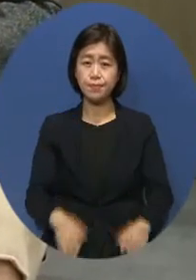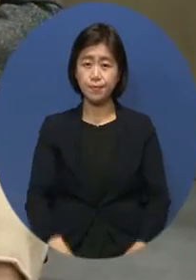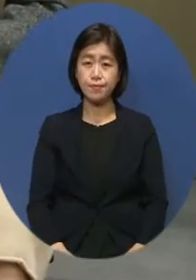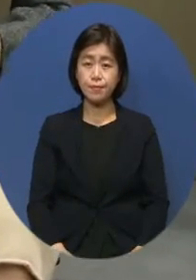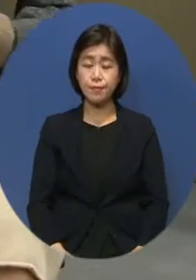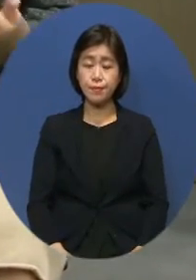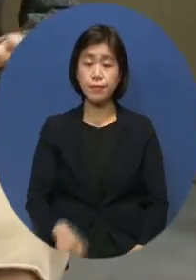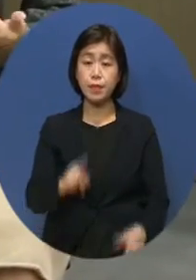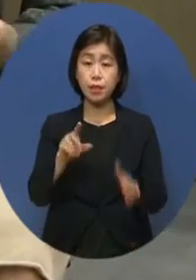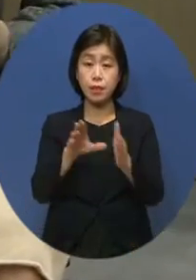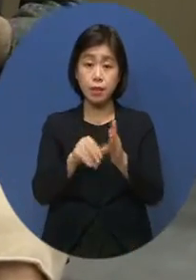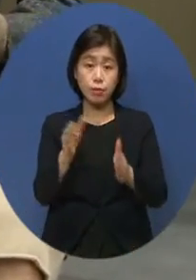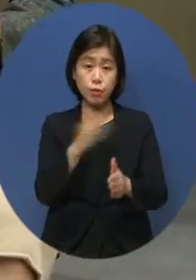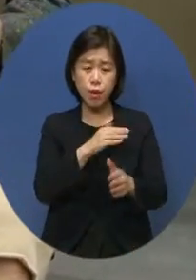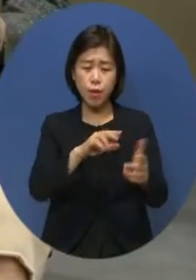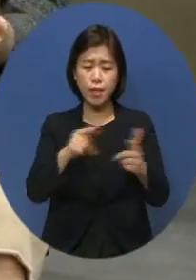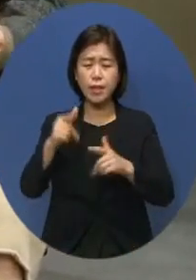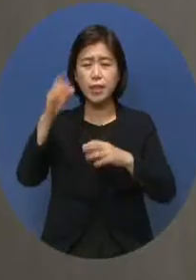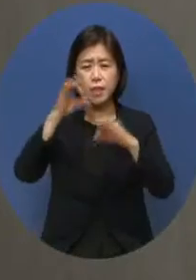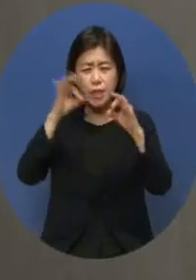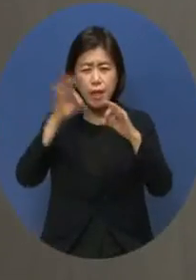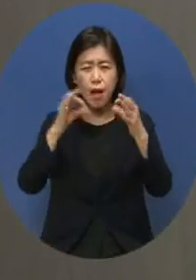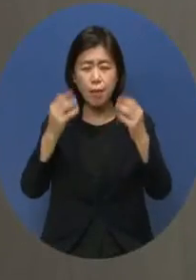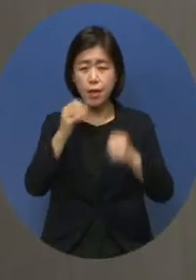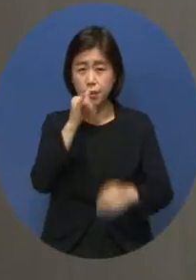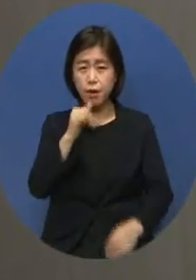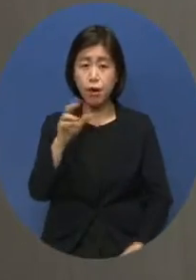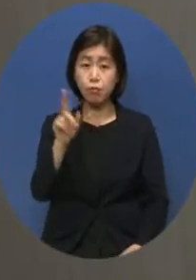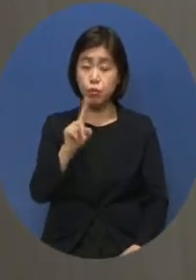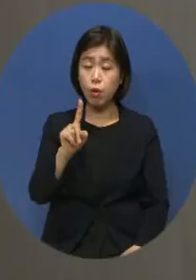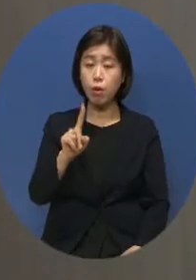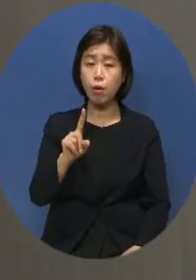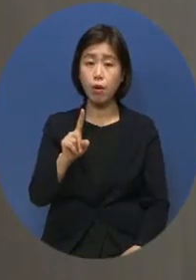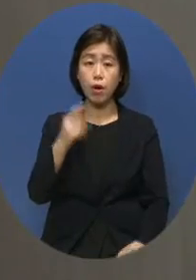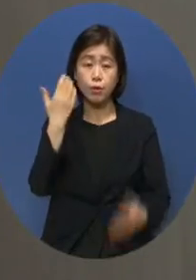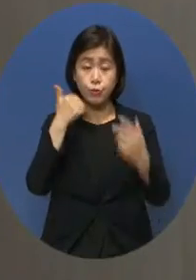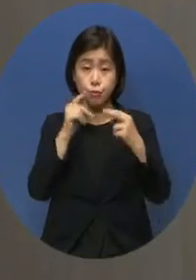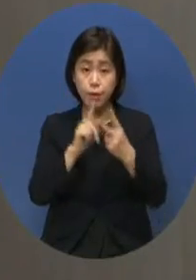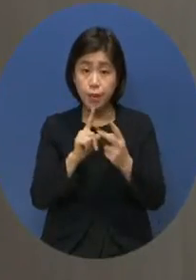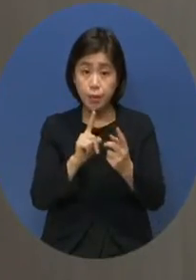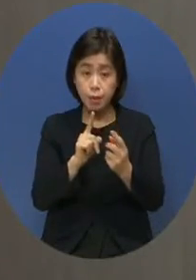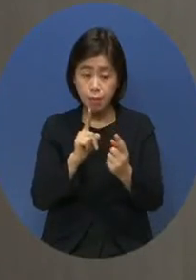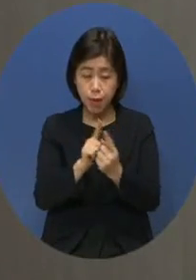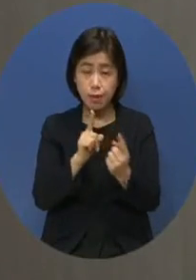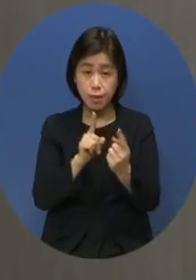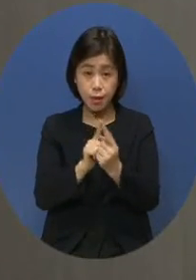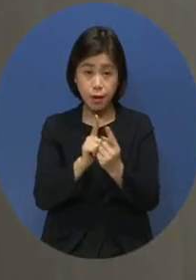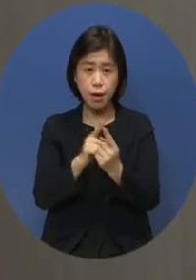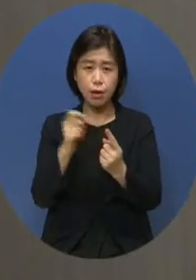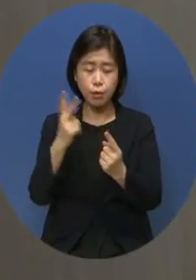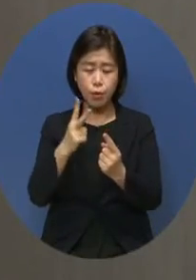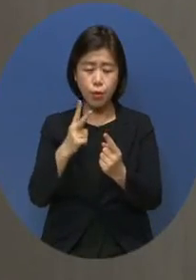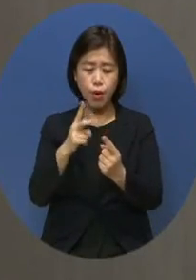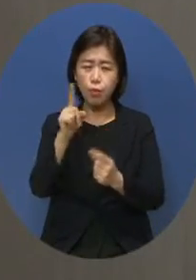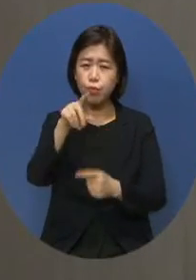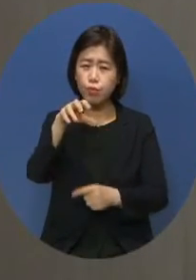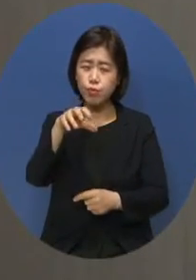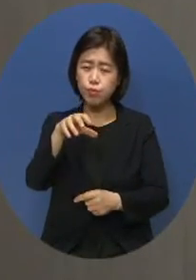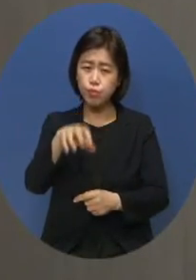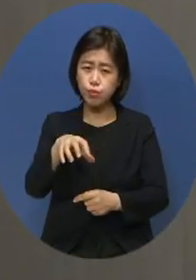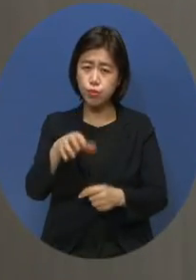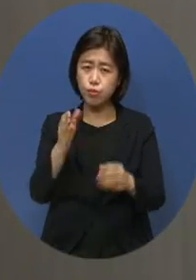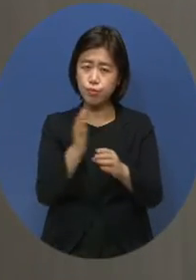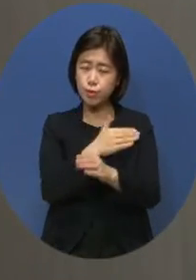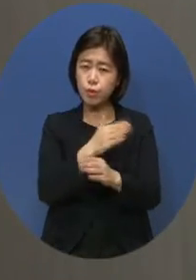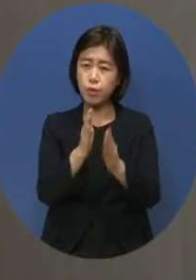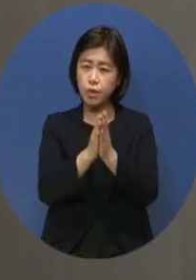근데 그때부터도 무수한 시행착오들이 있었어요. 무엇을 하면 좋을까? 누구를 만나면 좋을까? 어디부터 시작하면 좋을까? 무엇을 요구하면